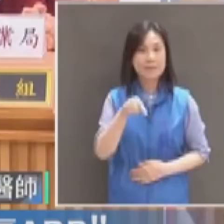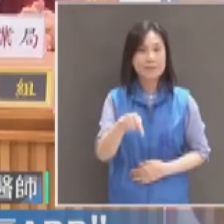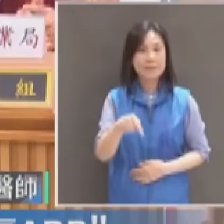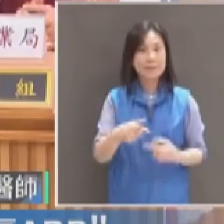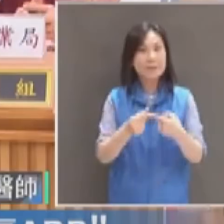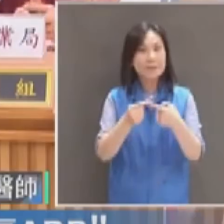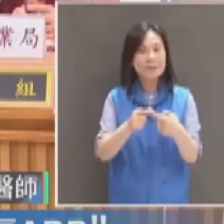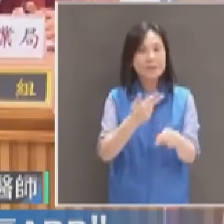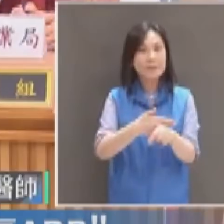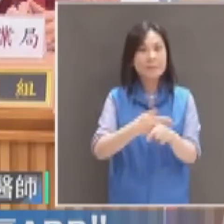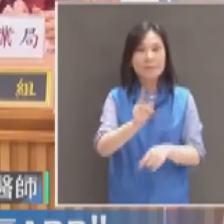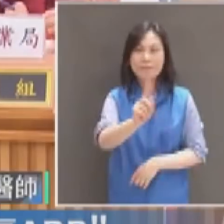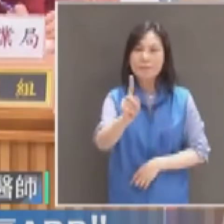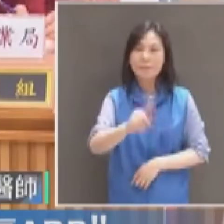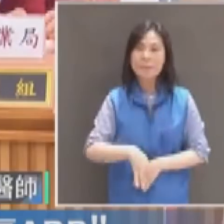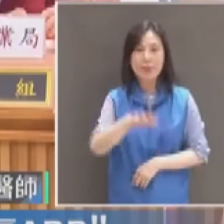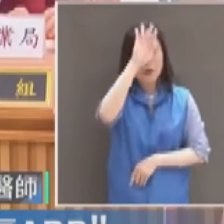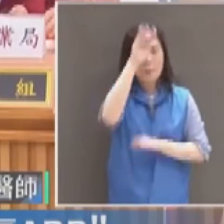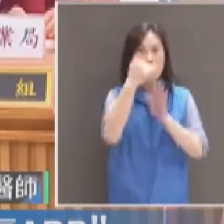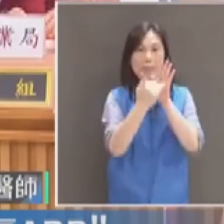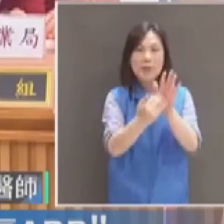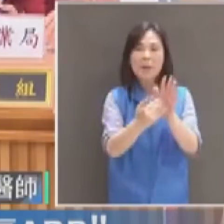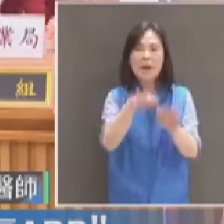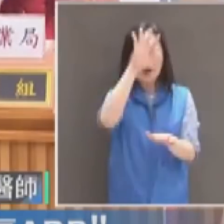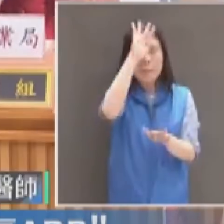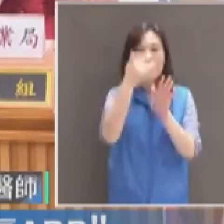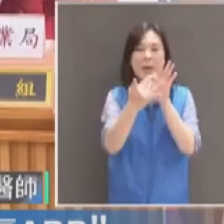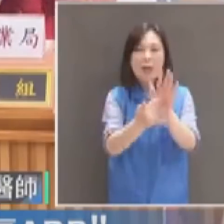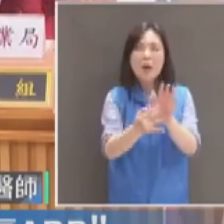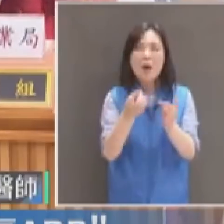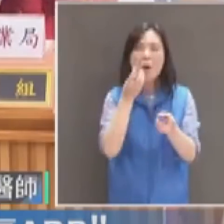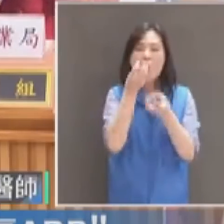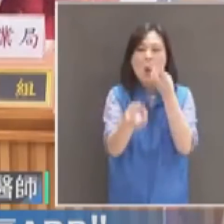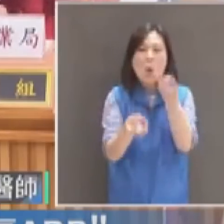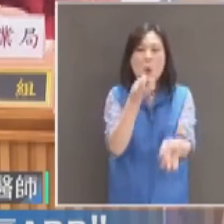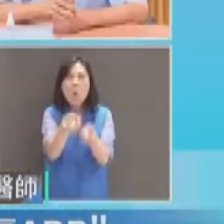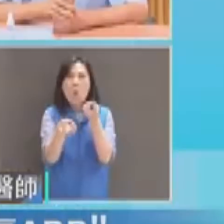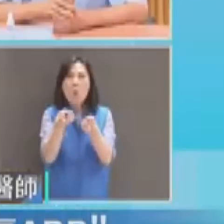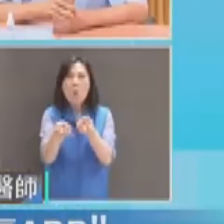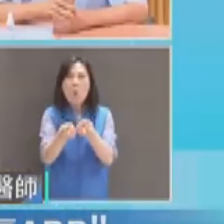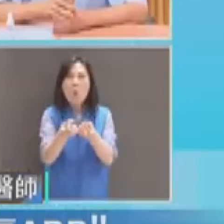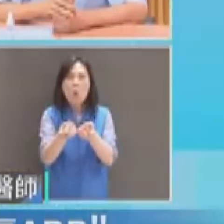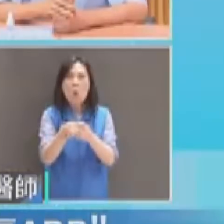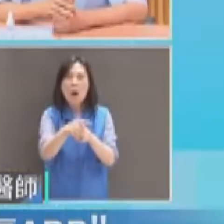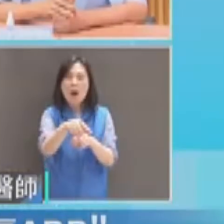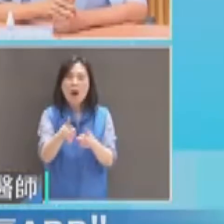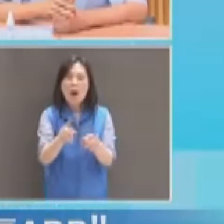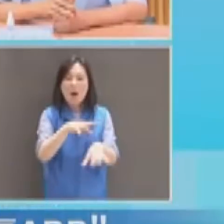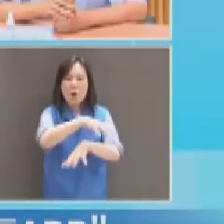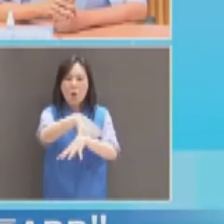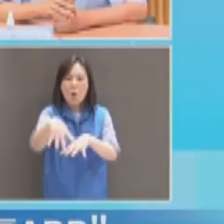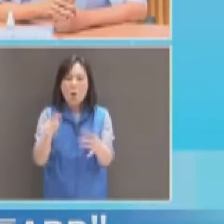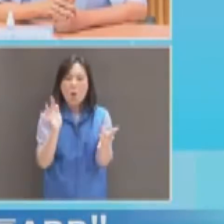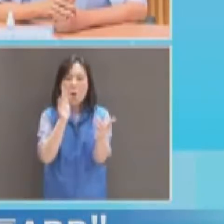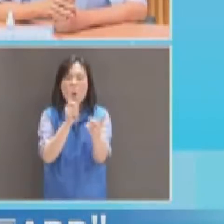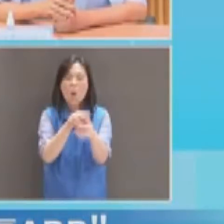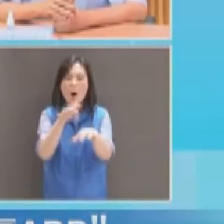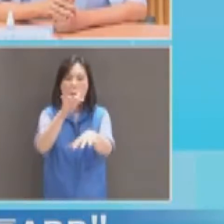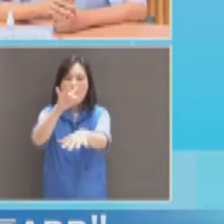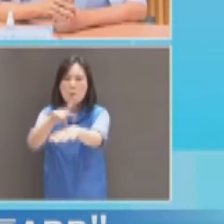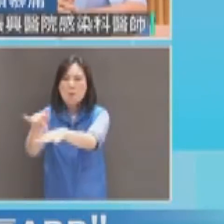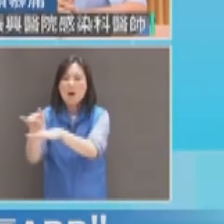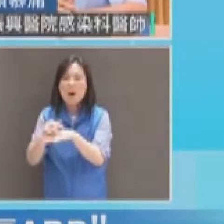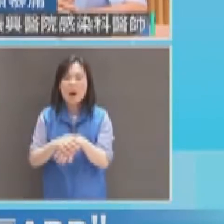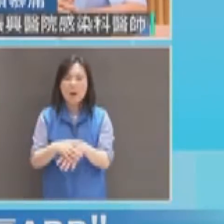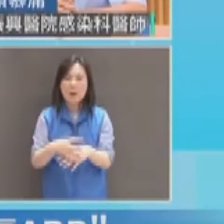说，防疫基本上它这个病毒是经过飞沫接触跟环境来传染，我们看，所以我们需要少群